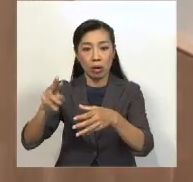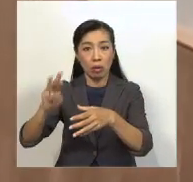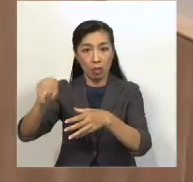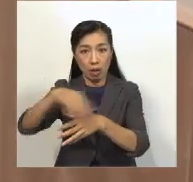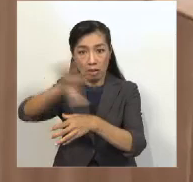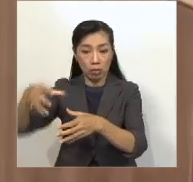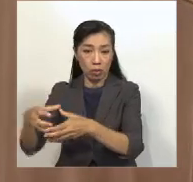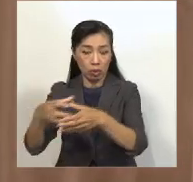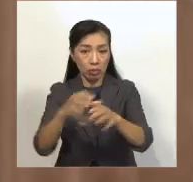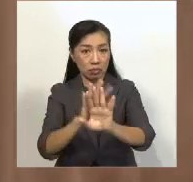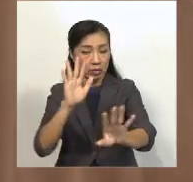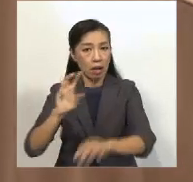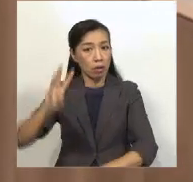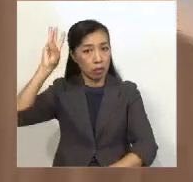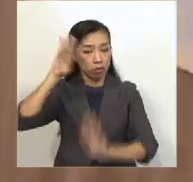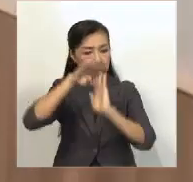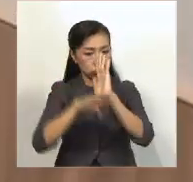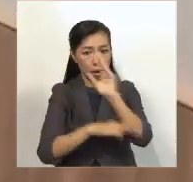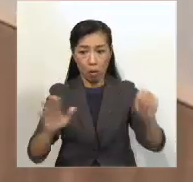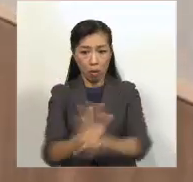บถ้วนถูกต้อง